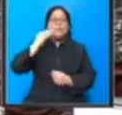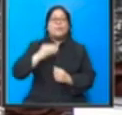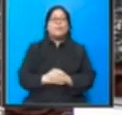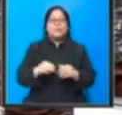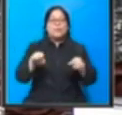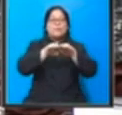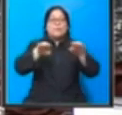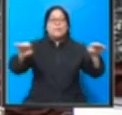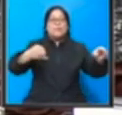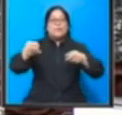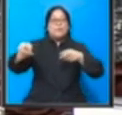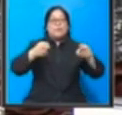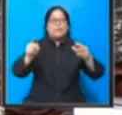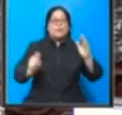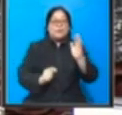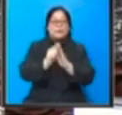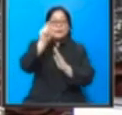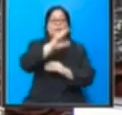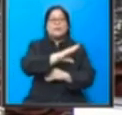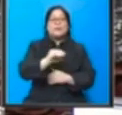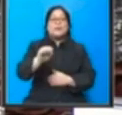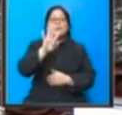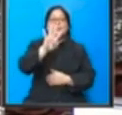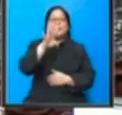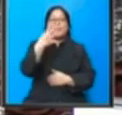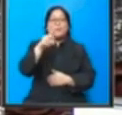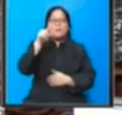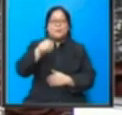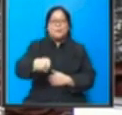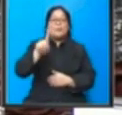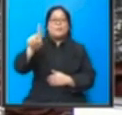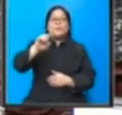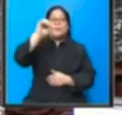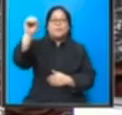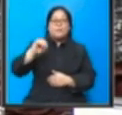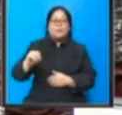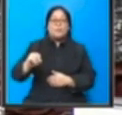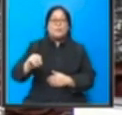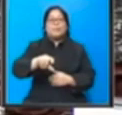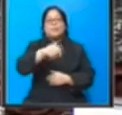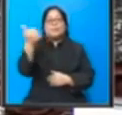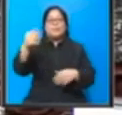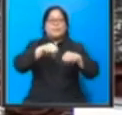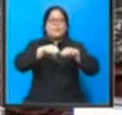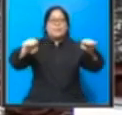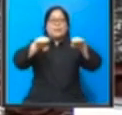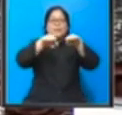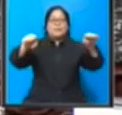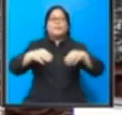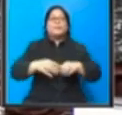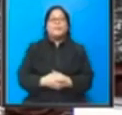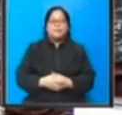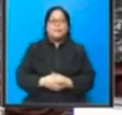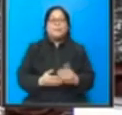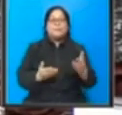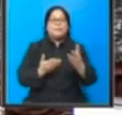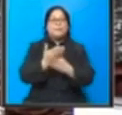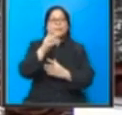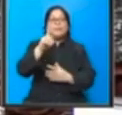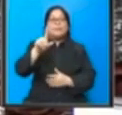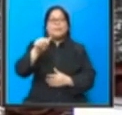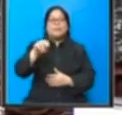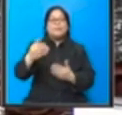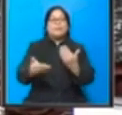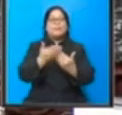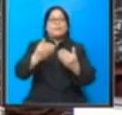diperingkat pengurusan tinggi dan 14 coin 100 di lain-lain peringkat melalui dana